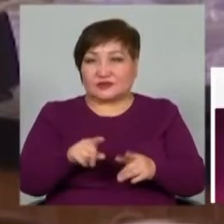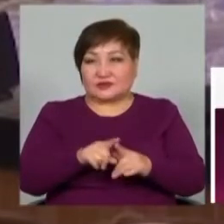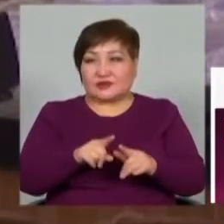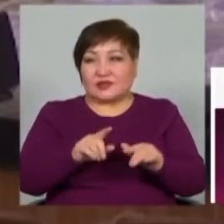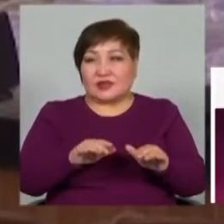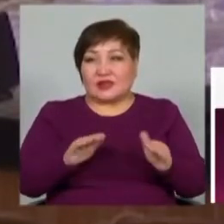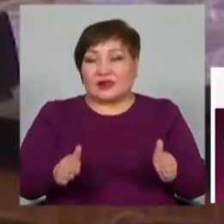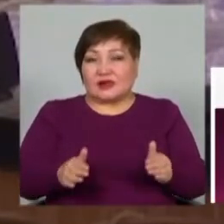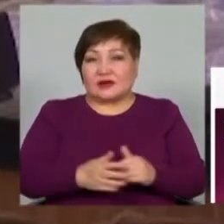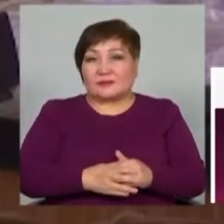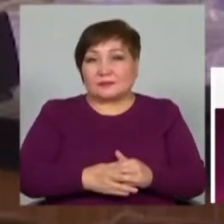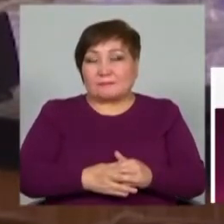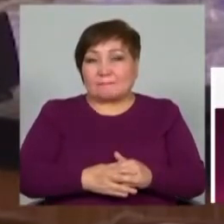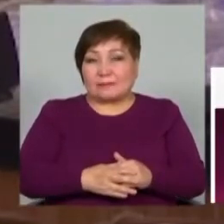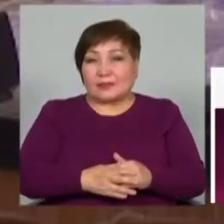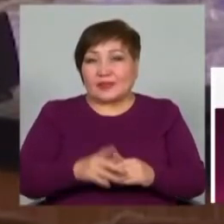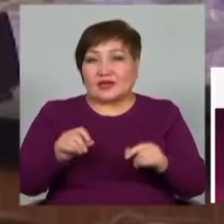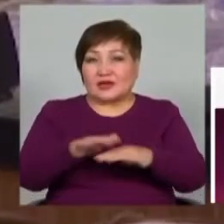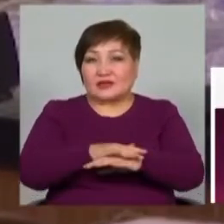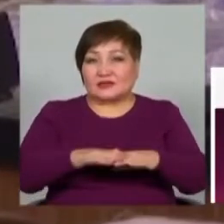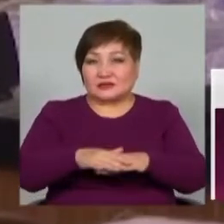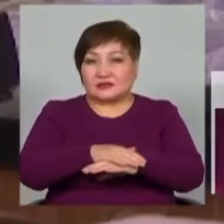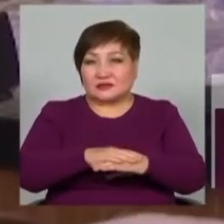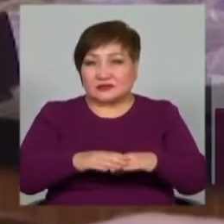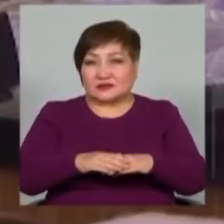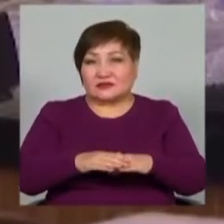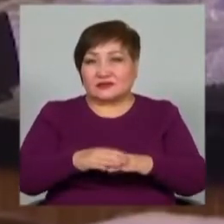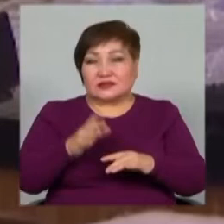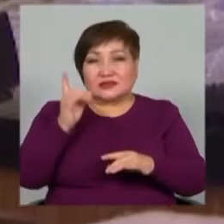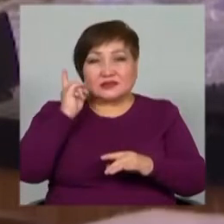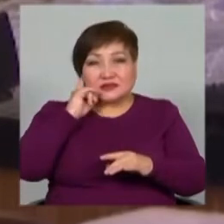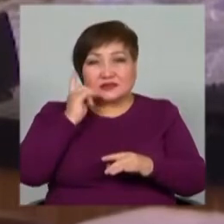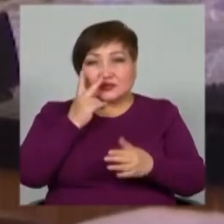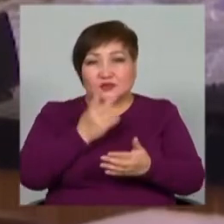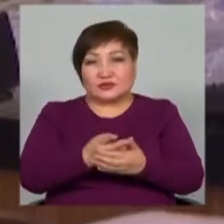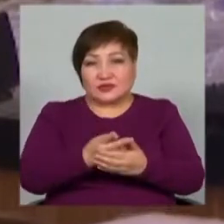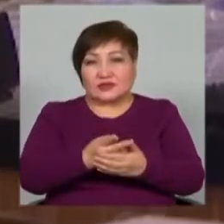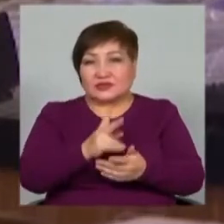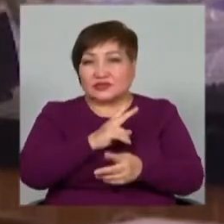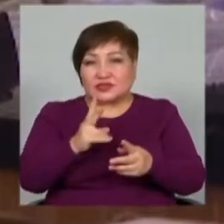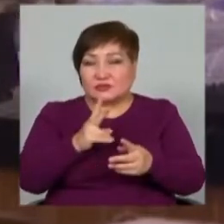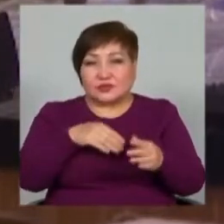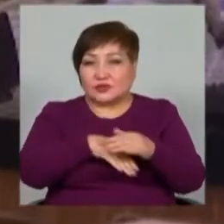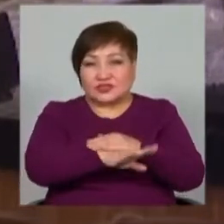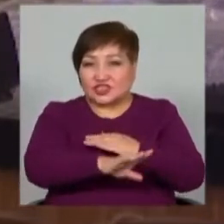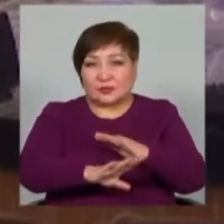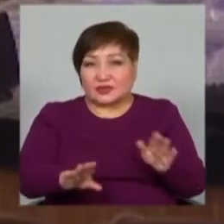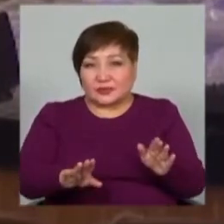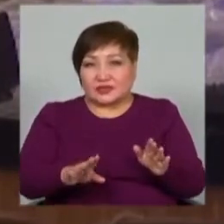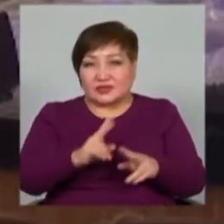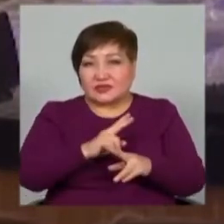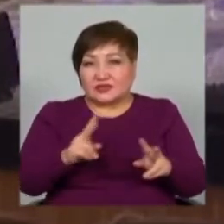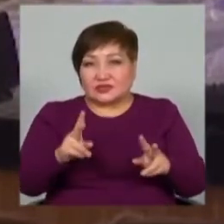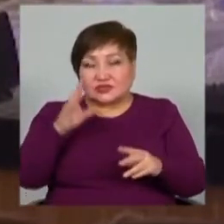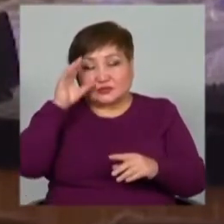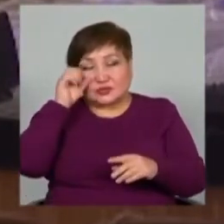секілді. Халықтың сілтедейтін тыңдағанына қарағанда, ұнады ғой, ешкім шығып кетпеді, ешкім өктеп